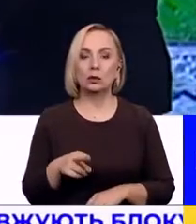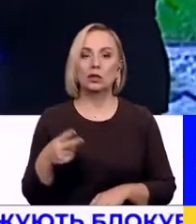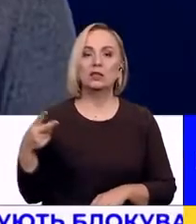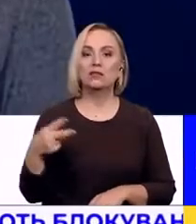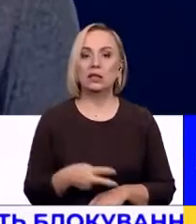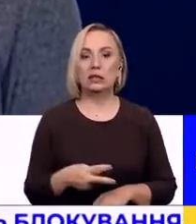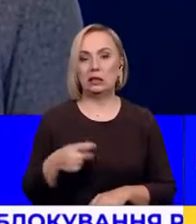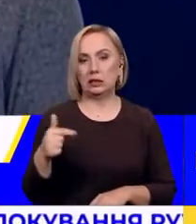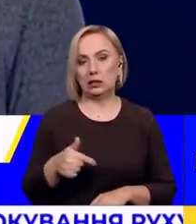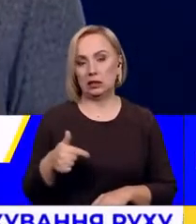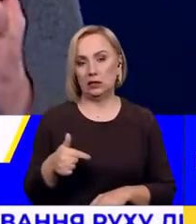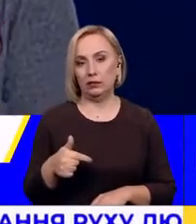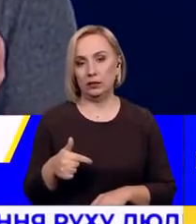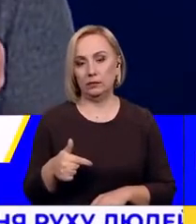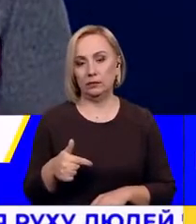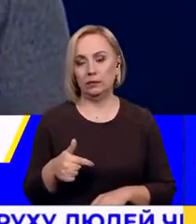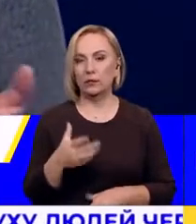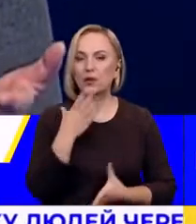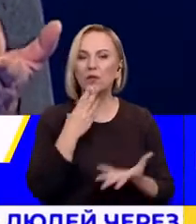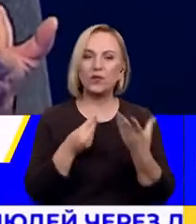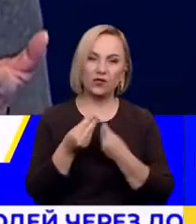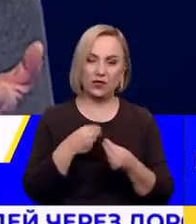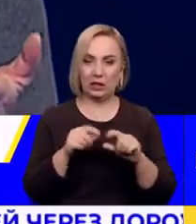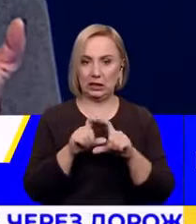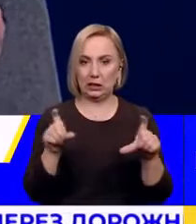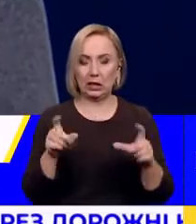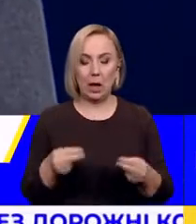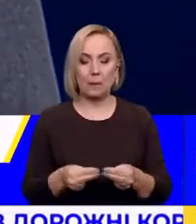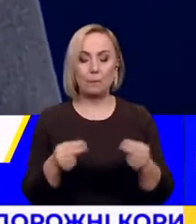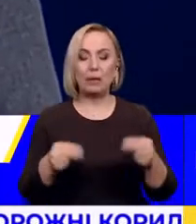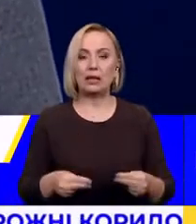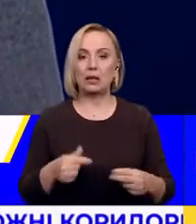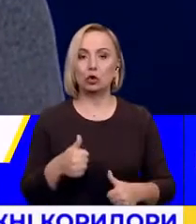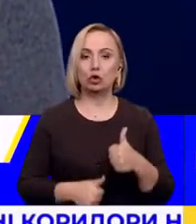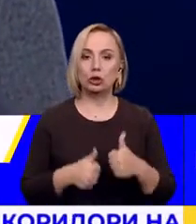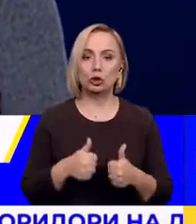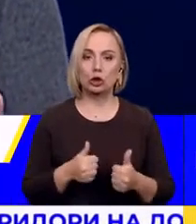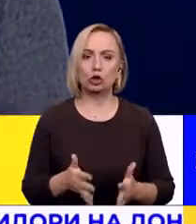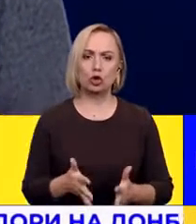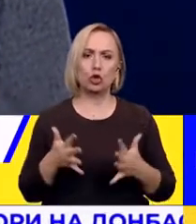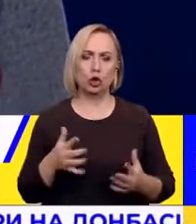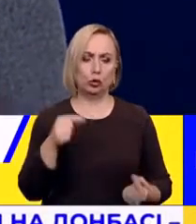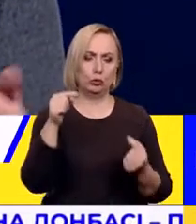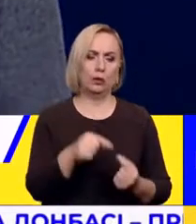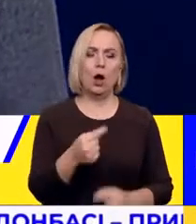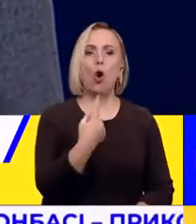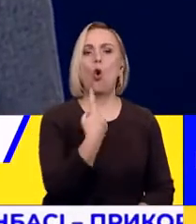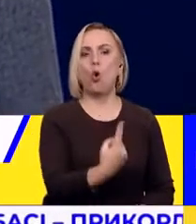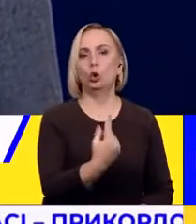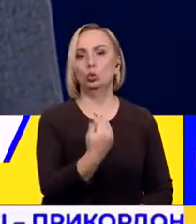1000 гривень там, до 10 в середньому, тобто фікції. Підписують ці тендера чітко під одну компанію. Це